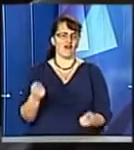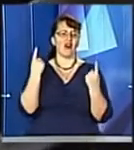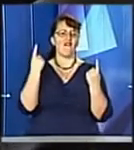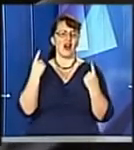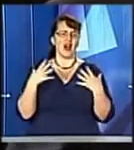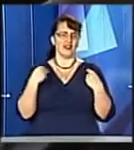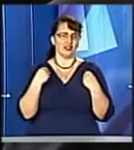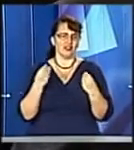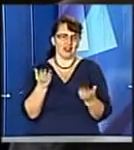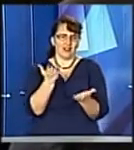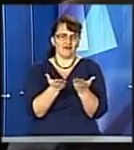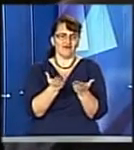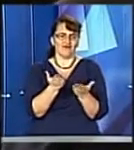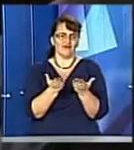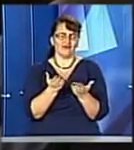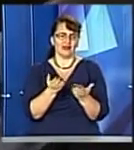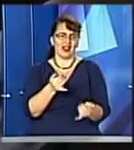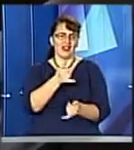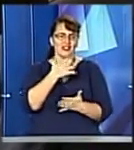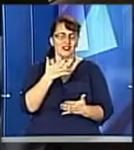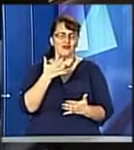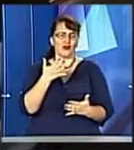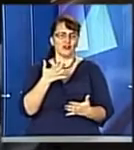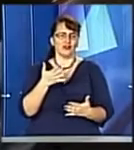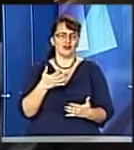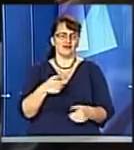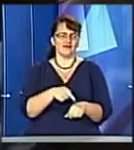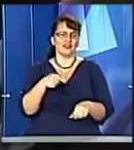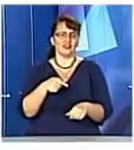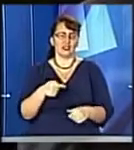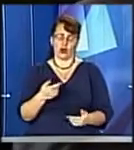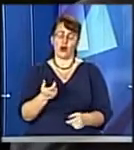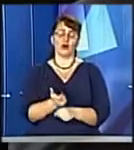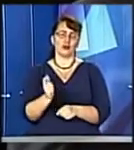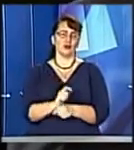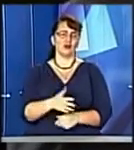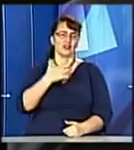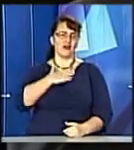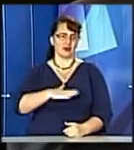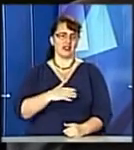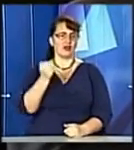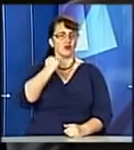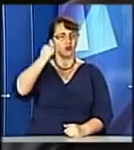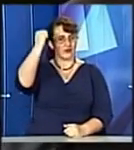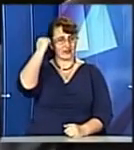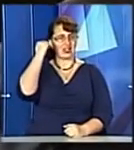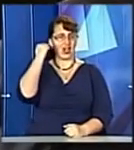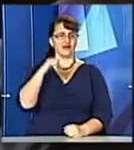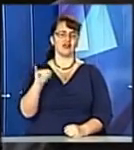відчуття неспівмірності масштабів, але з іншого боку велика приємність. Це вдячність